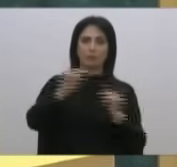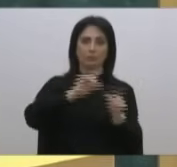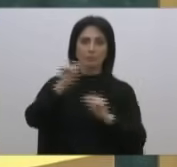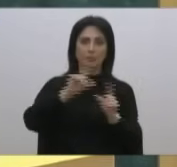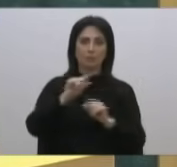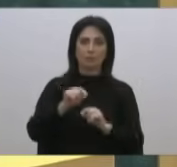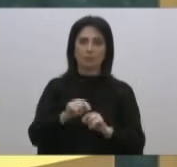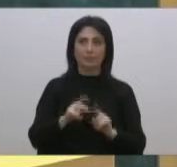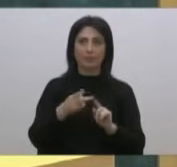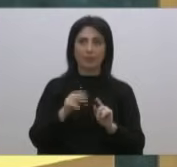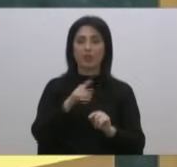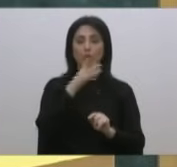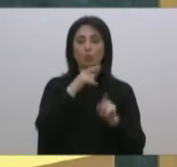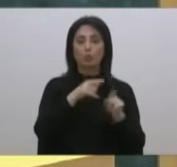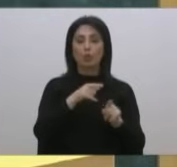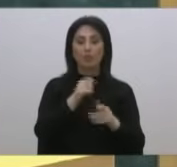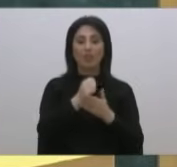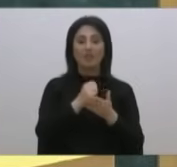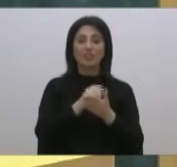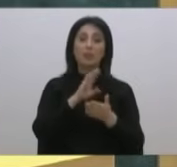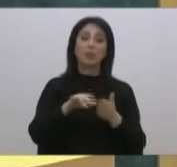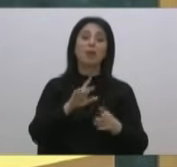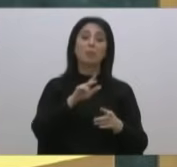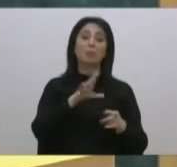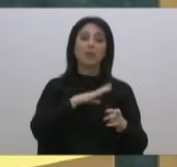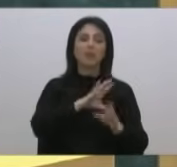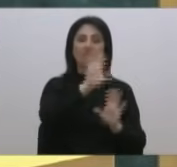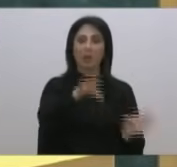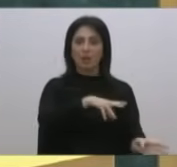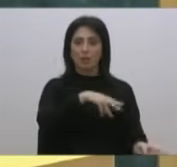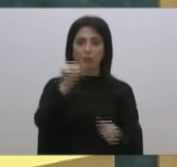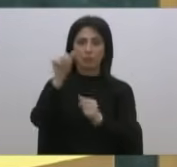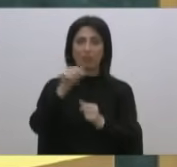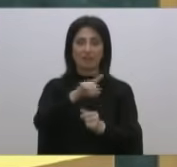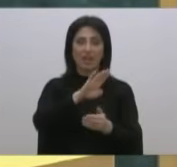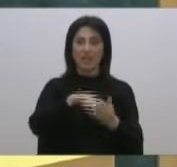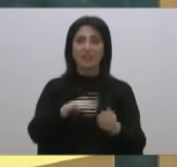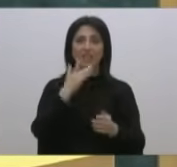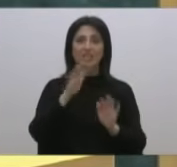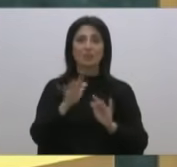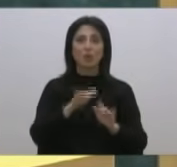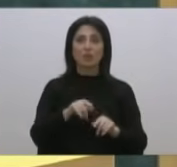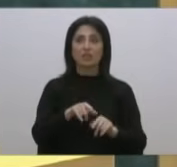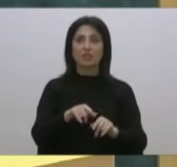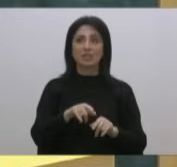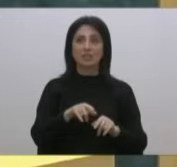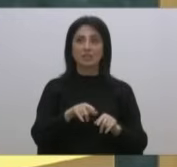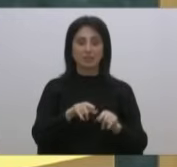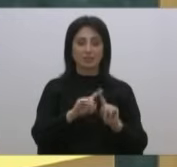meram dene tam tribunidan, tkoens dros ro uvizo režimi opiliko. Ubrao, tkoens garda, nacionaluri